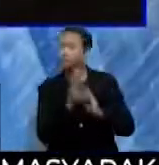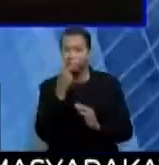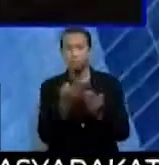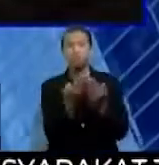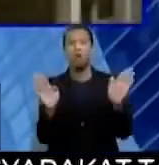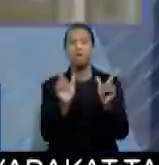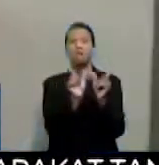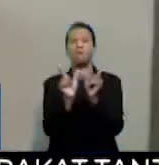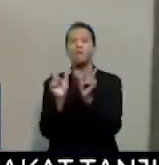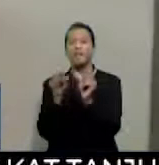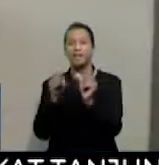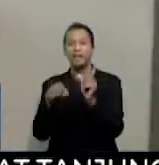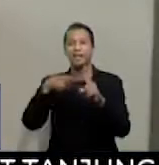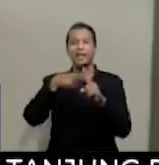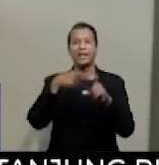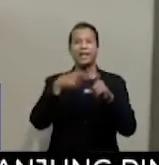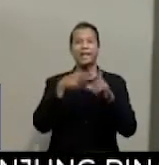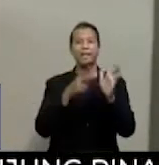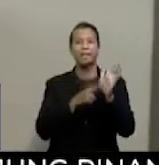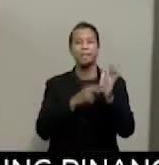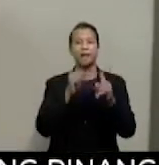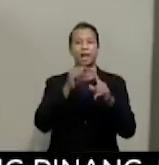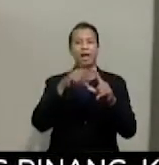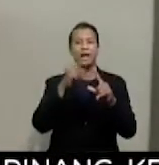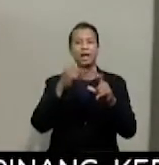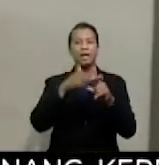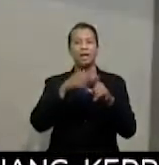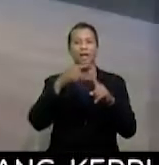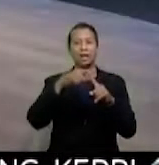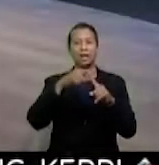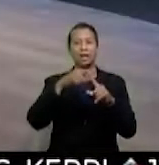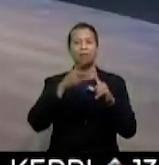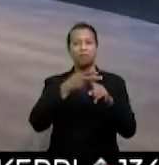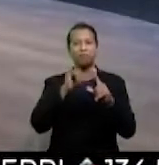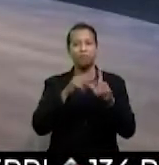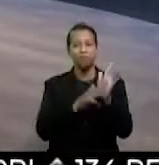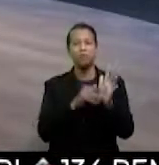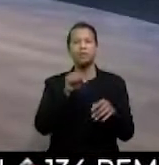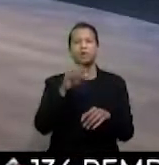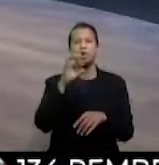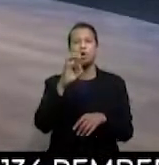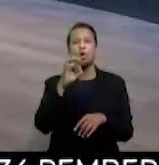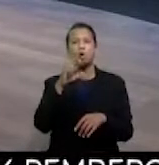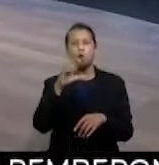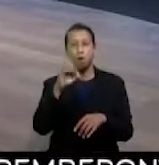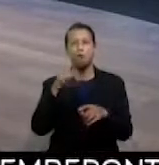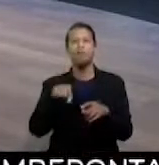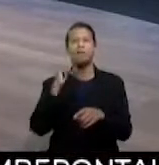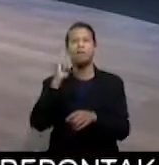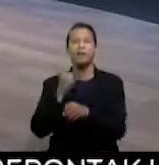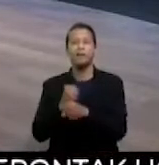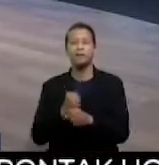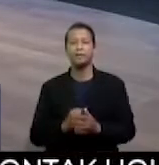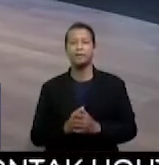penfilm.kemenparekraf.go.id atau di media sosial Kemenparekraf. Begitu, baik. Mas Tommy. Baik, masih dibuka dan untuk itu jangan malu-malu langsung daftar. Sekali